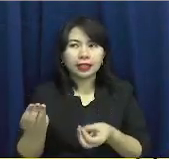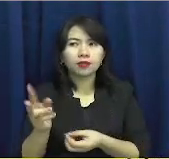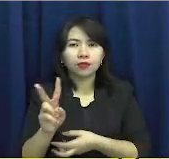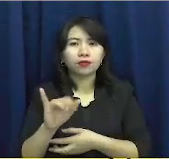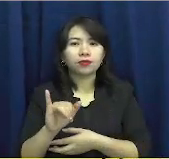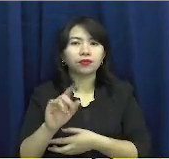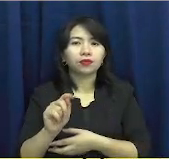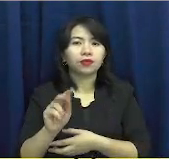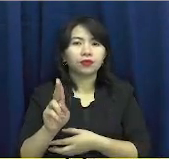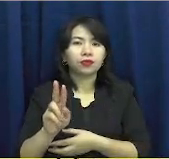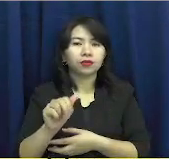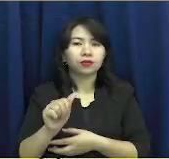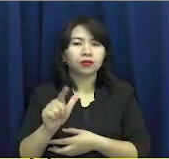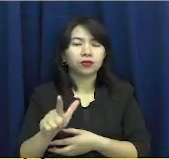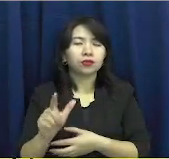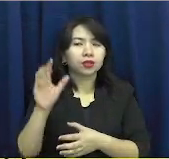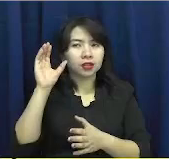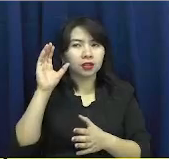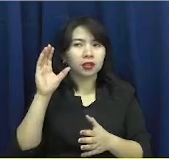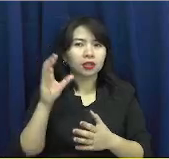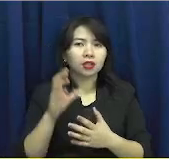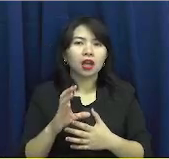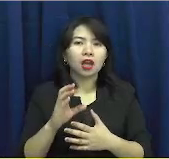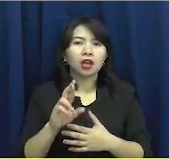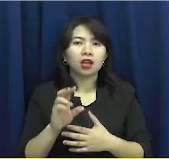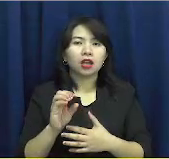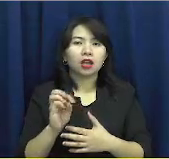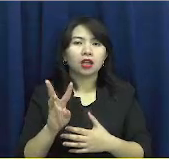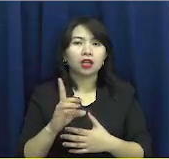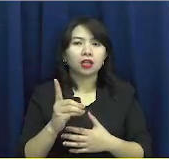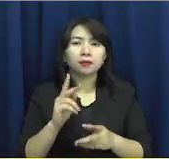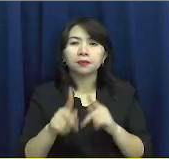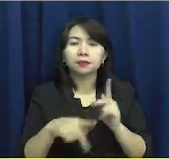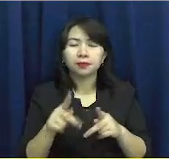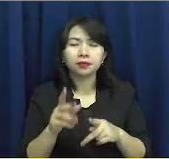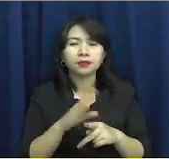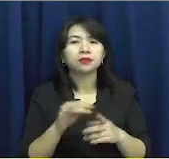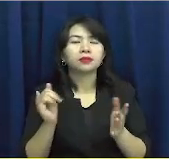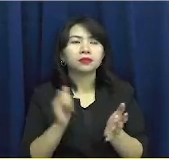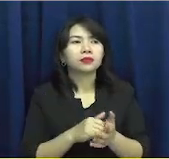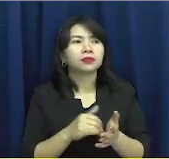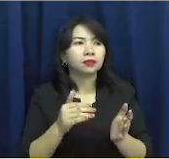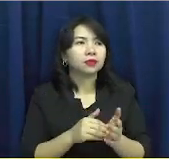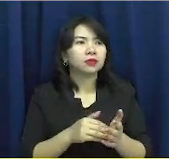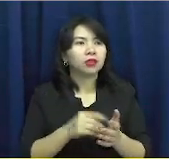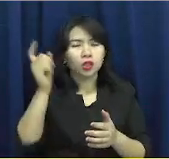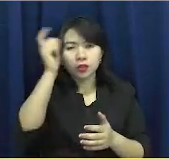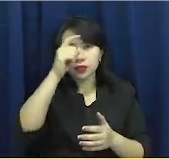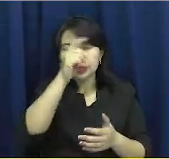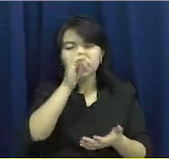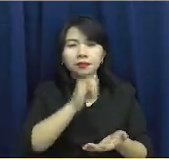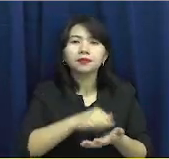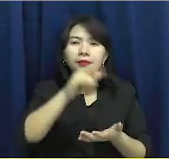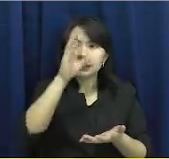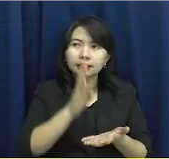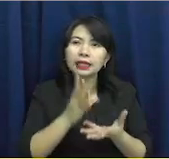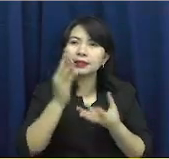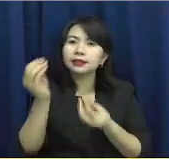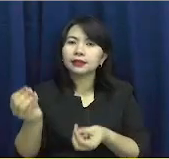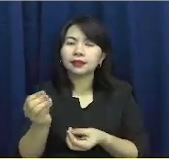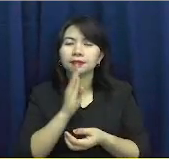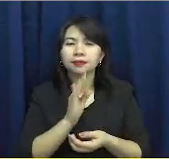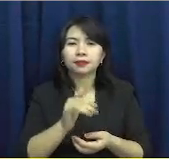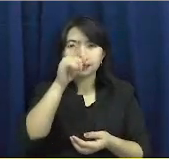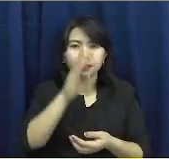is dala-dala po natin yan ngayon. At kung titingnan po natin, that wisdom na ibinigay po sa atin ng ibinigay